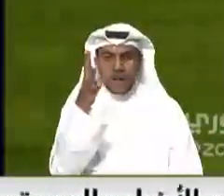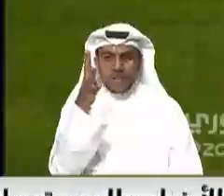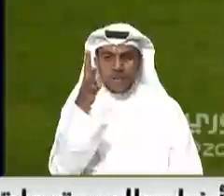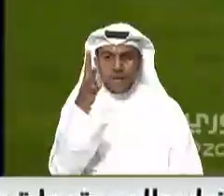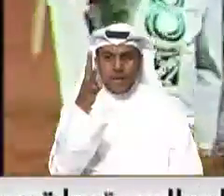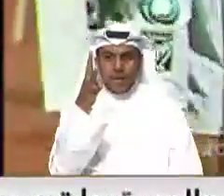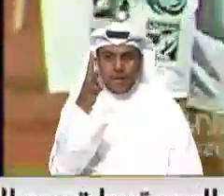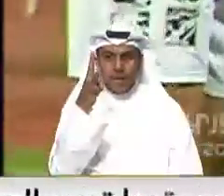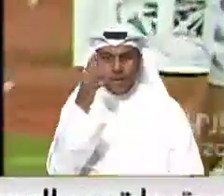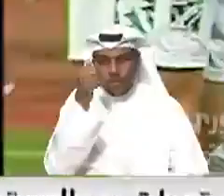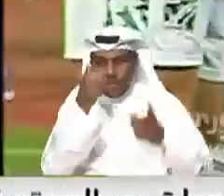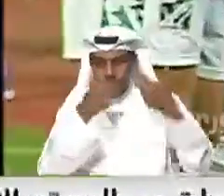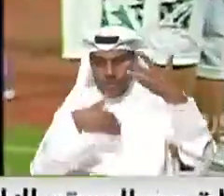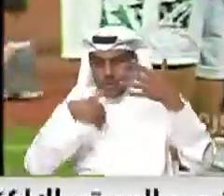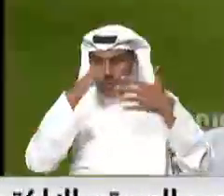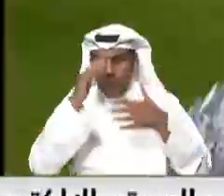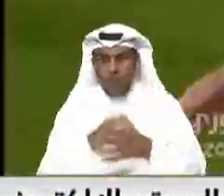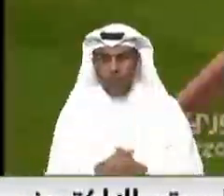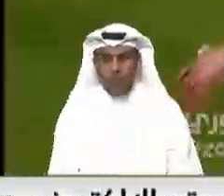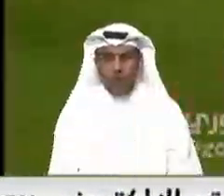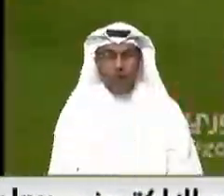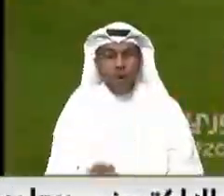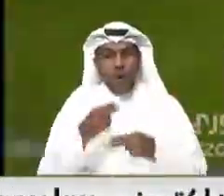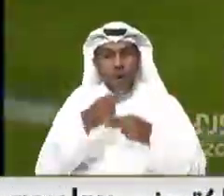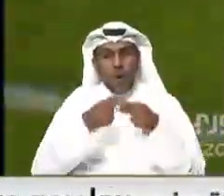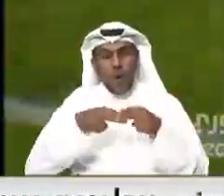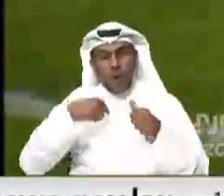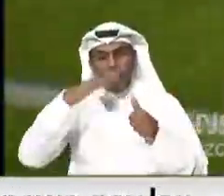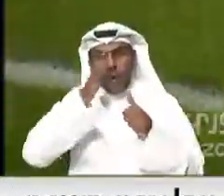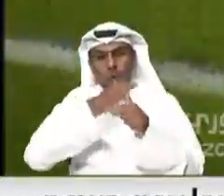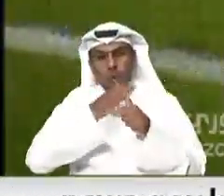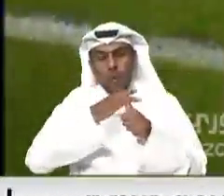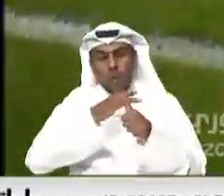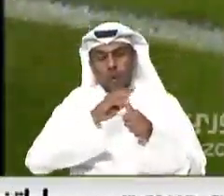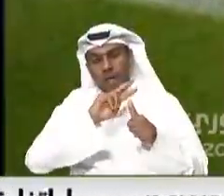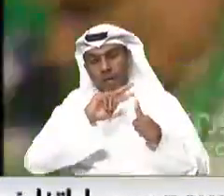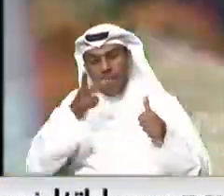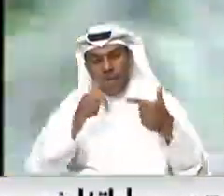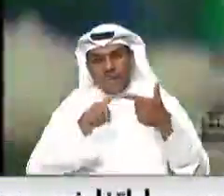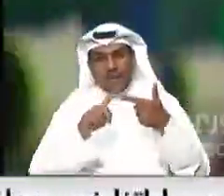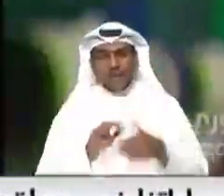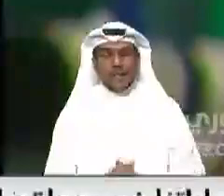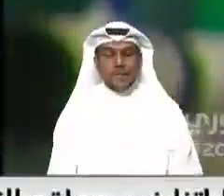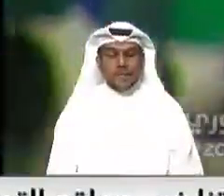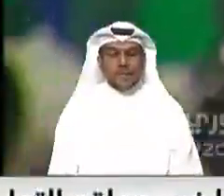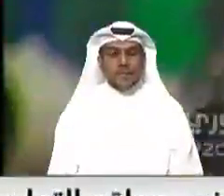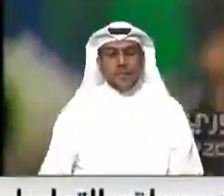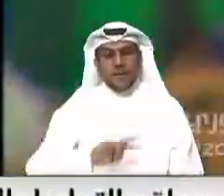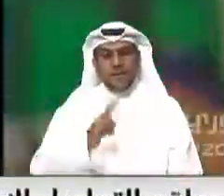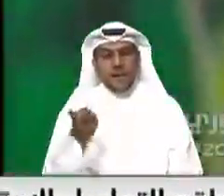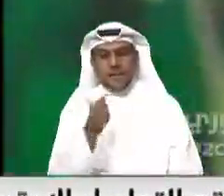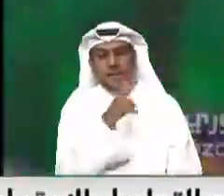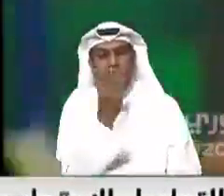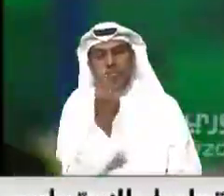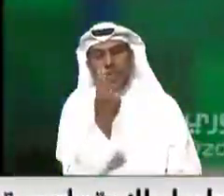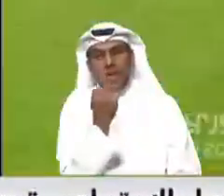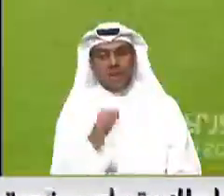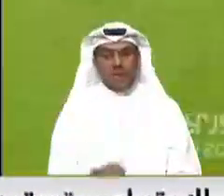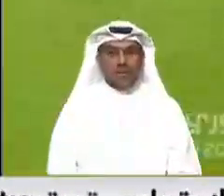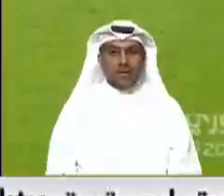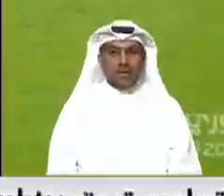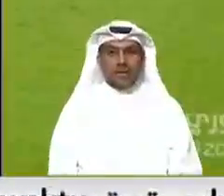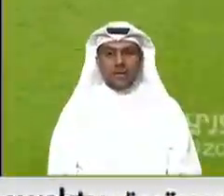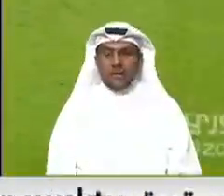وبفارق نقطتين فقط عن الكويت المتصدر مما ينبئ بجولات مقبله مشتعله من اجل